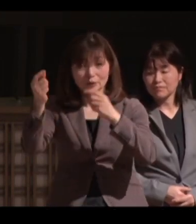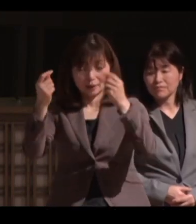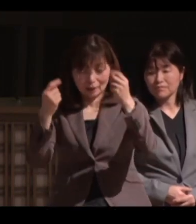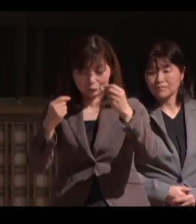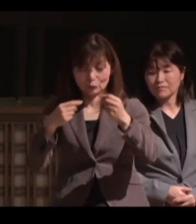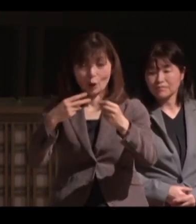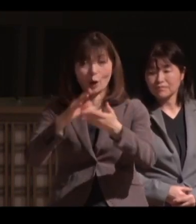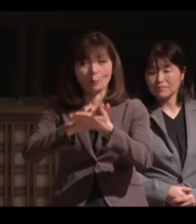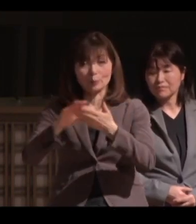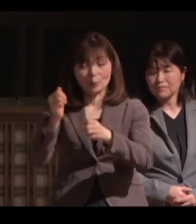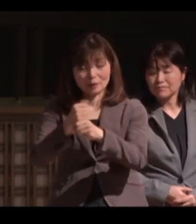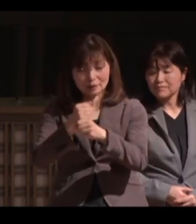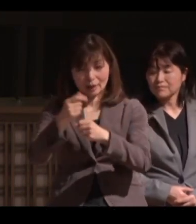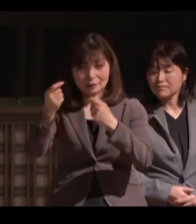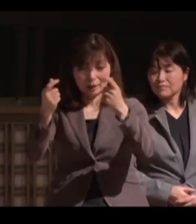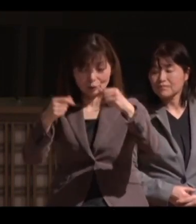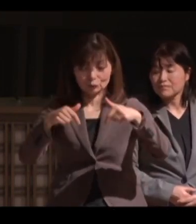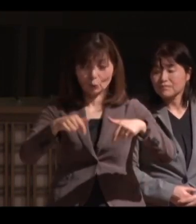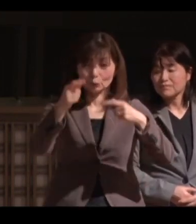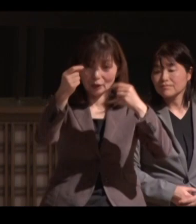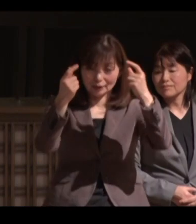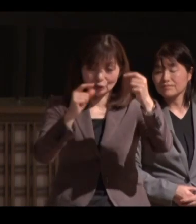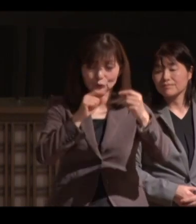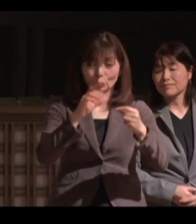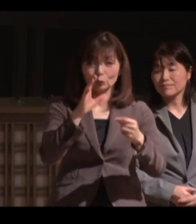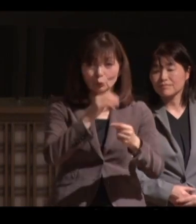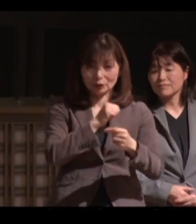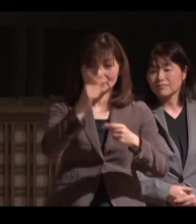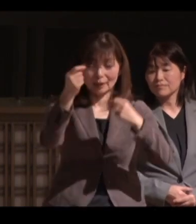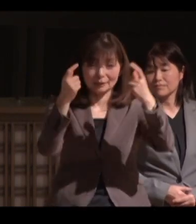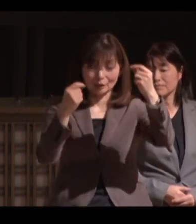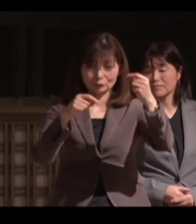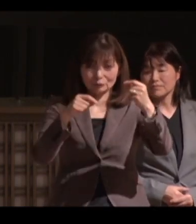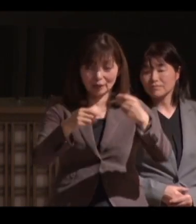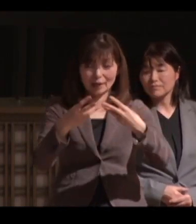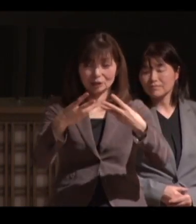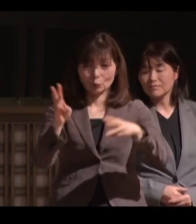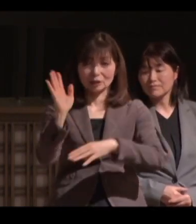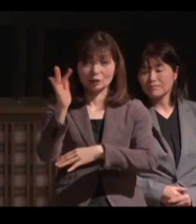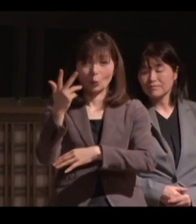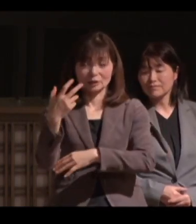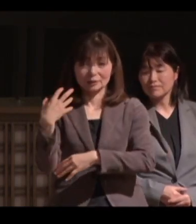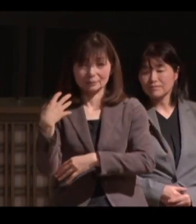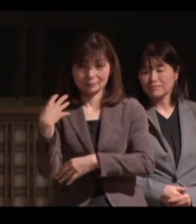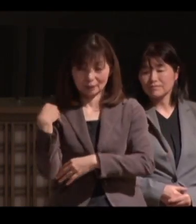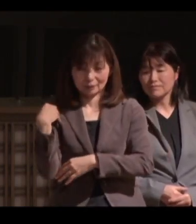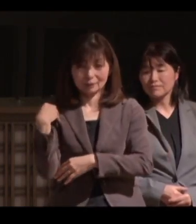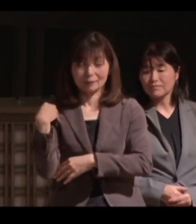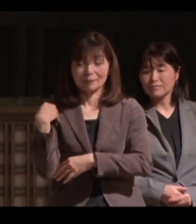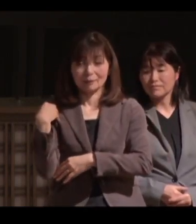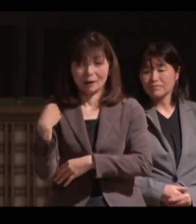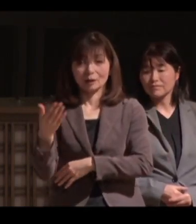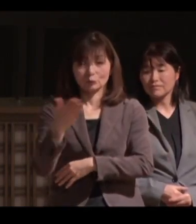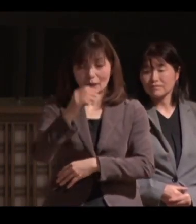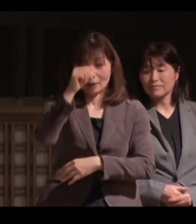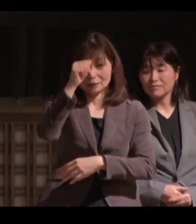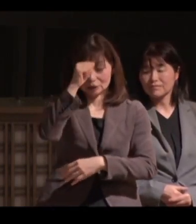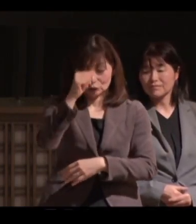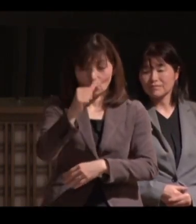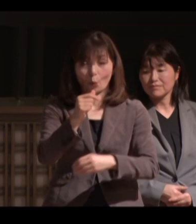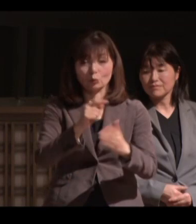三坂大学京都大学鳥取大学等において非常金交渉を務められる傍インドや